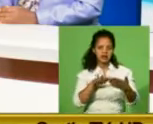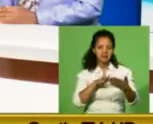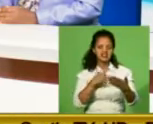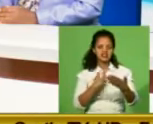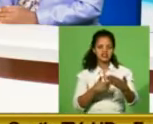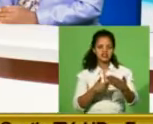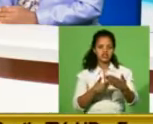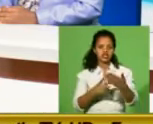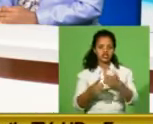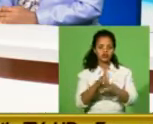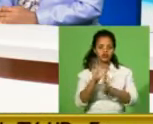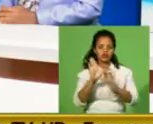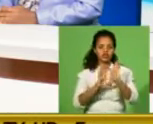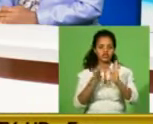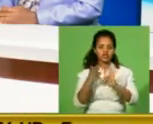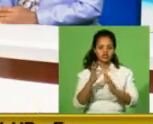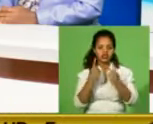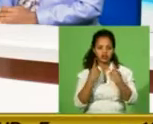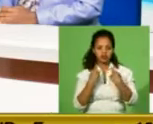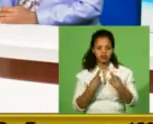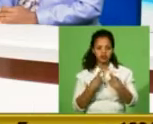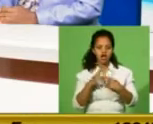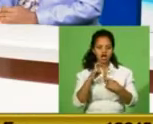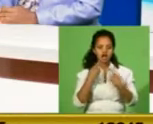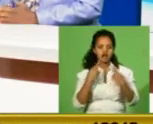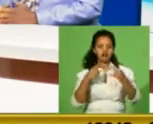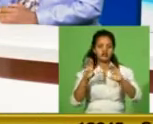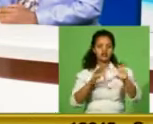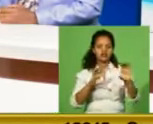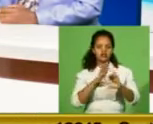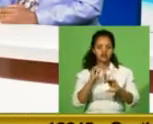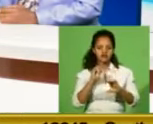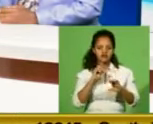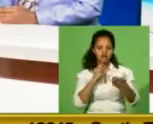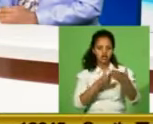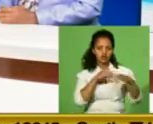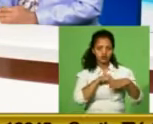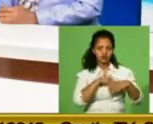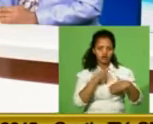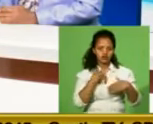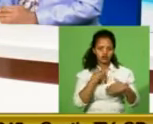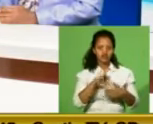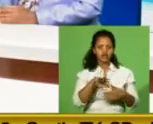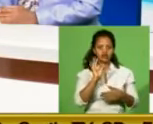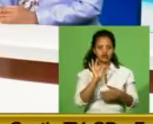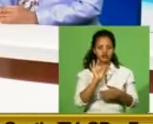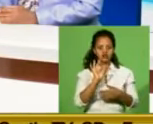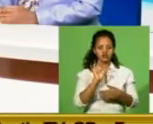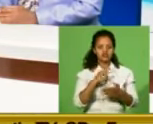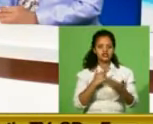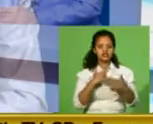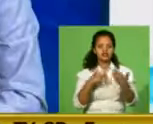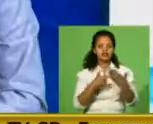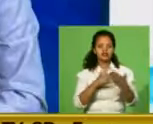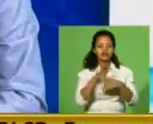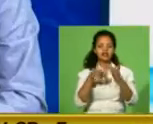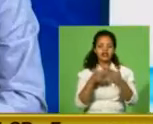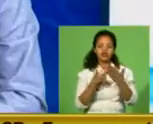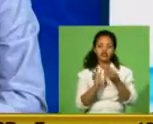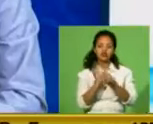ቀድሞ በግንቦት 19 ተመርምሮ 20 ሪፖርት የተደረገና ዳታቤዝ ውስጥ ያለ ሆኖ ነው የተገኘውና ስለዚህ በአጠቃላይ ይሄ ሁኔታ